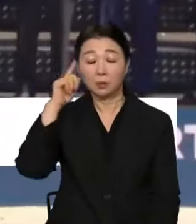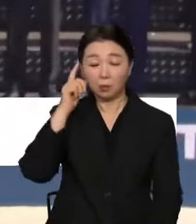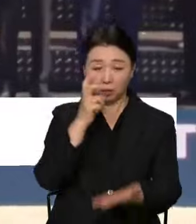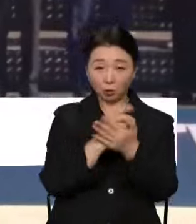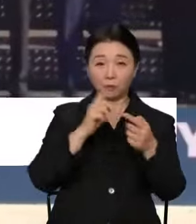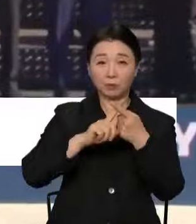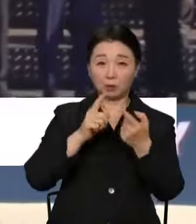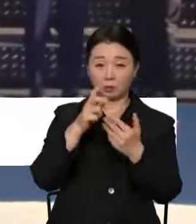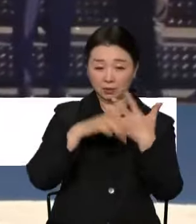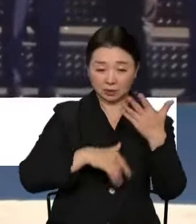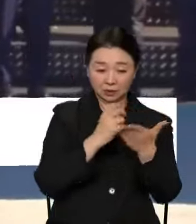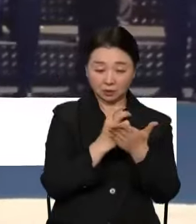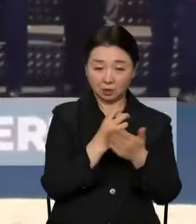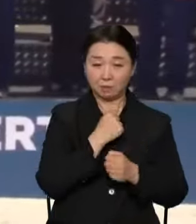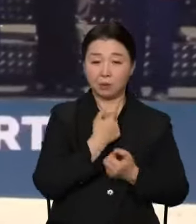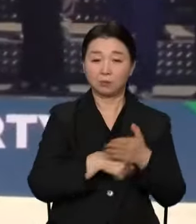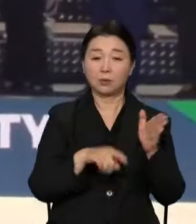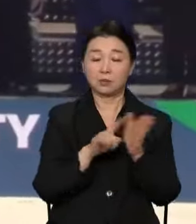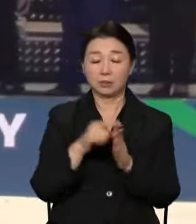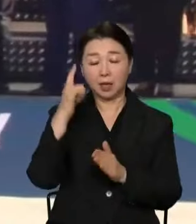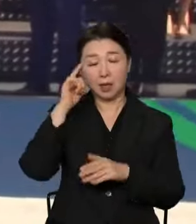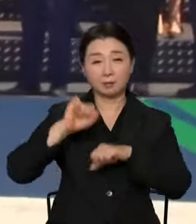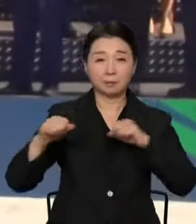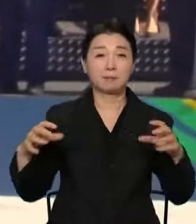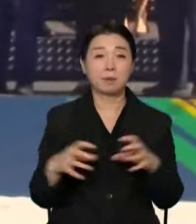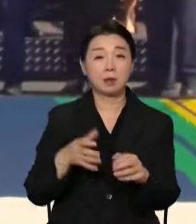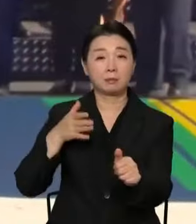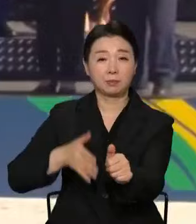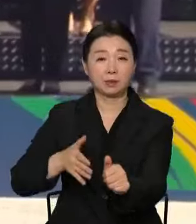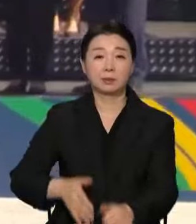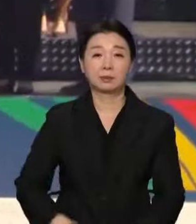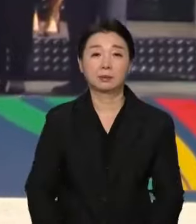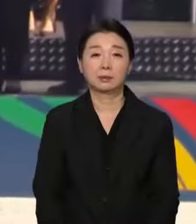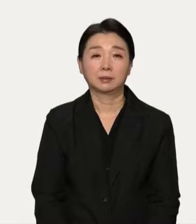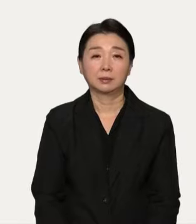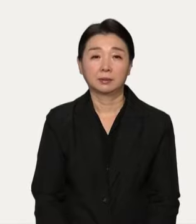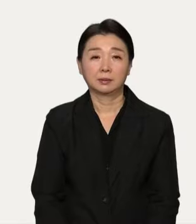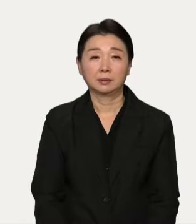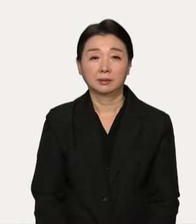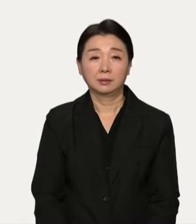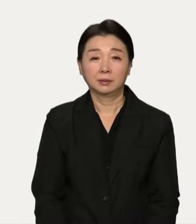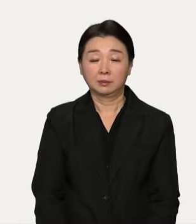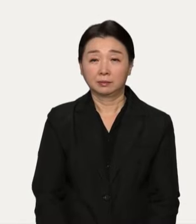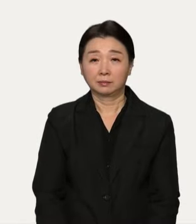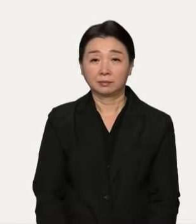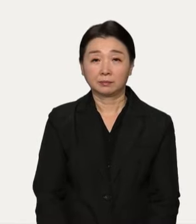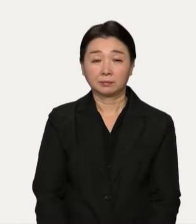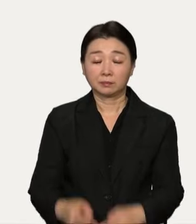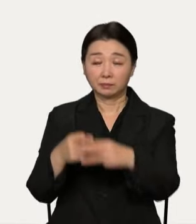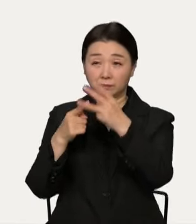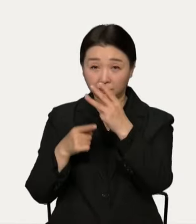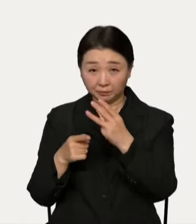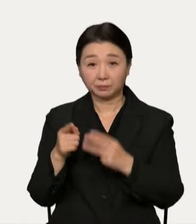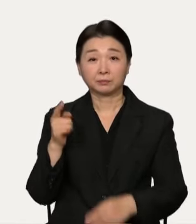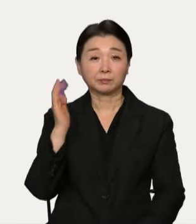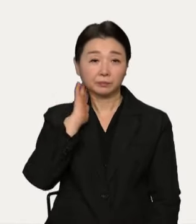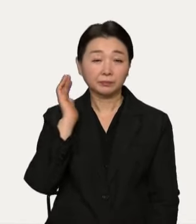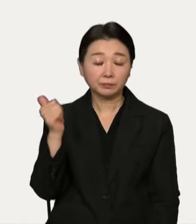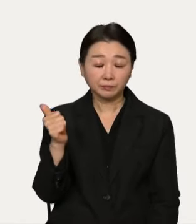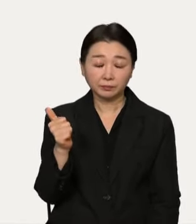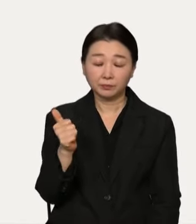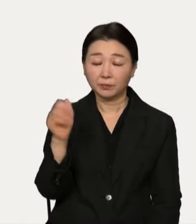질서를 수호하기 위해 의지와 행동을 결집해달라고 호소했습니다. 윤 대통령은 브라질 현지